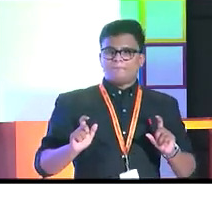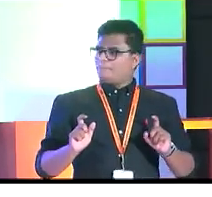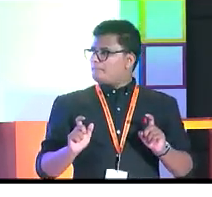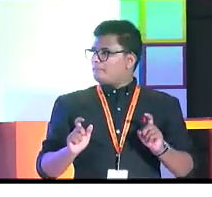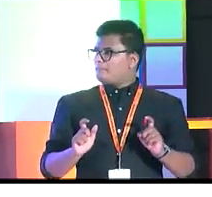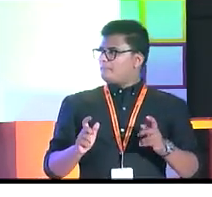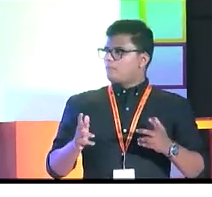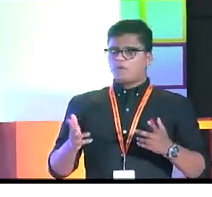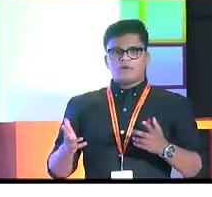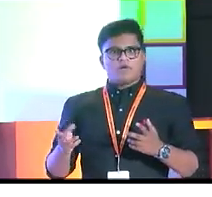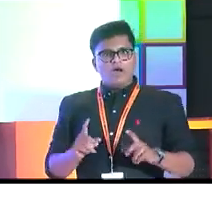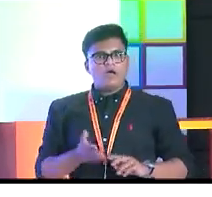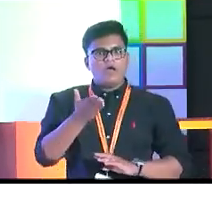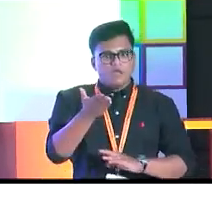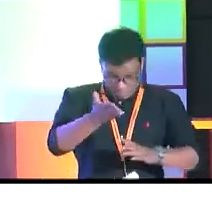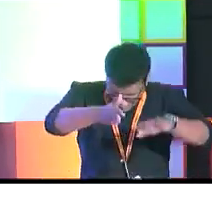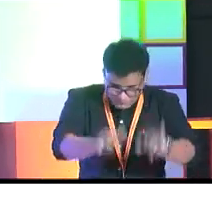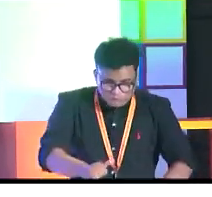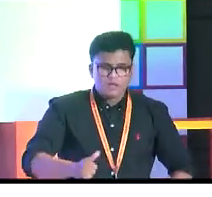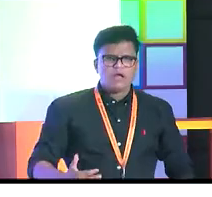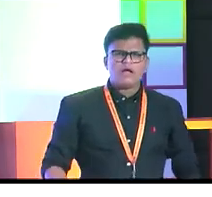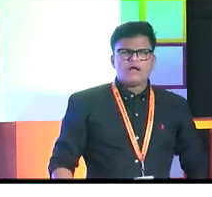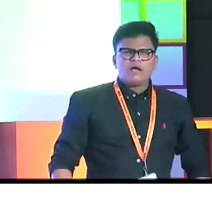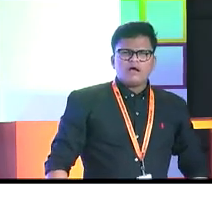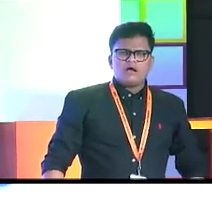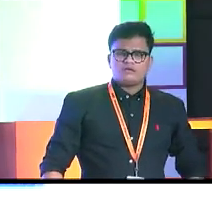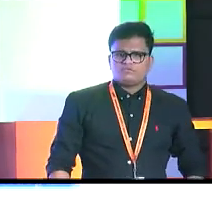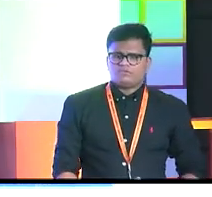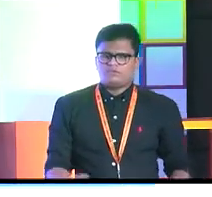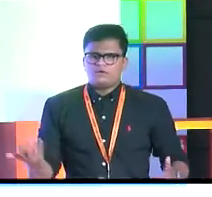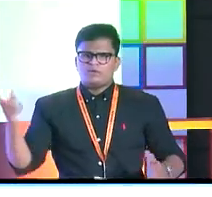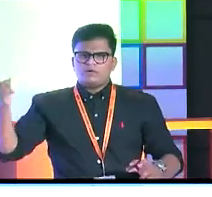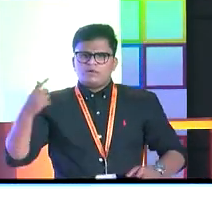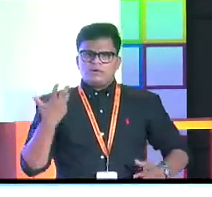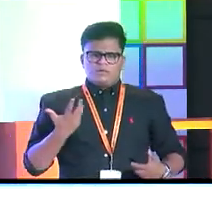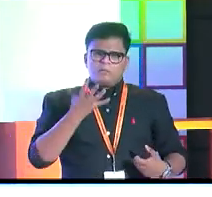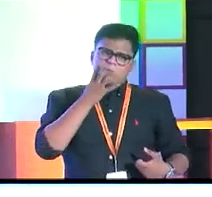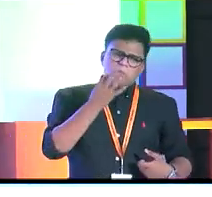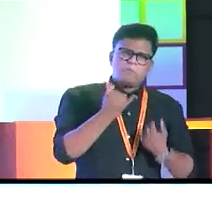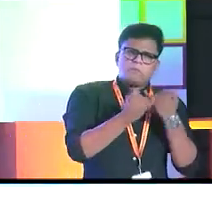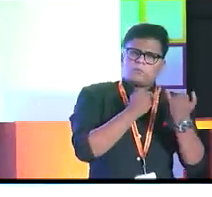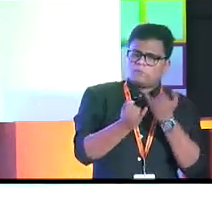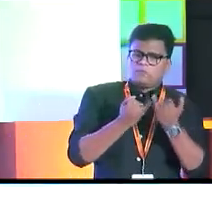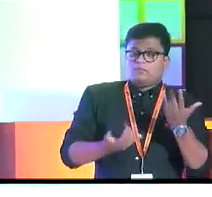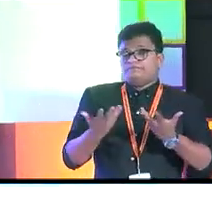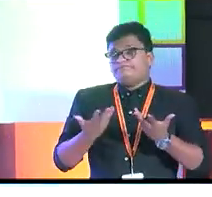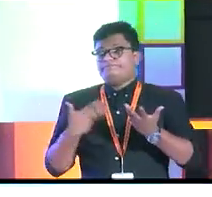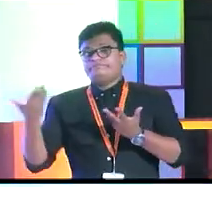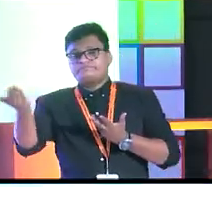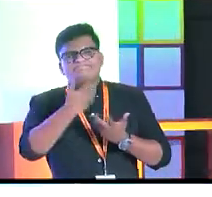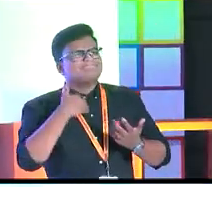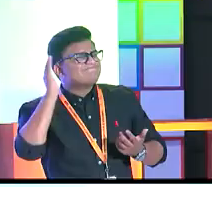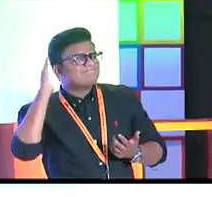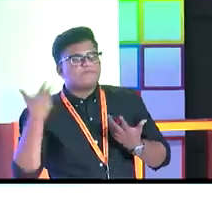hospital. Ek saal bita aur usme एक जो बहुत इंपॉर्टेंट स्टोरी मेरी लाइफ की है वो शायद आप में से बहुत सारे लोग उससे गुजरे